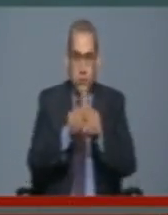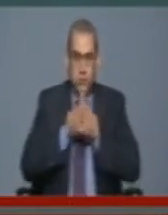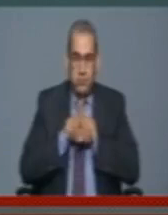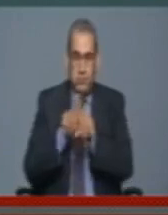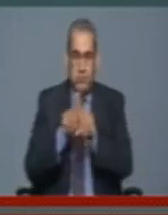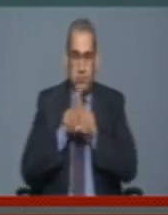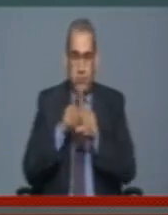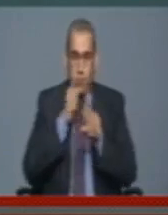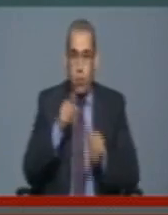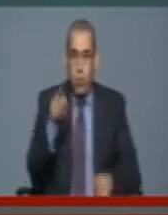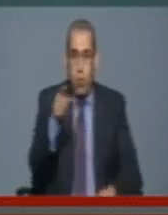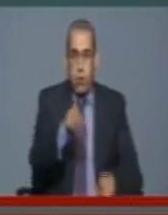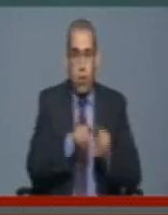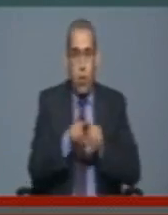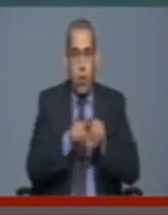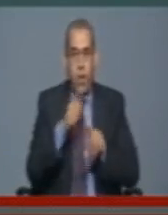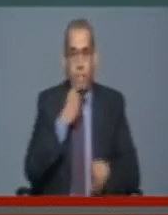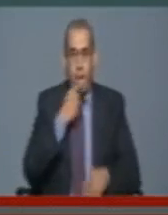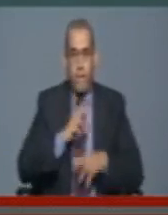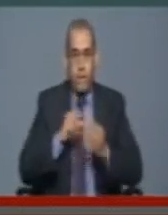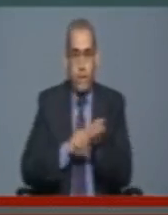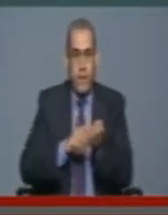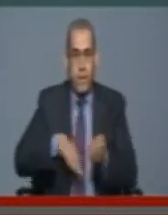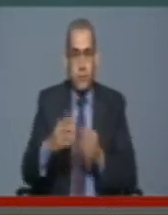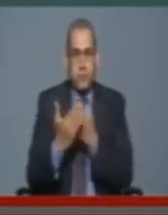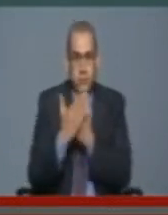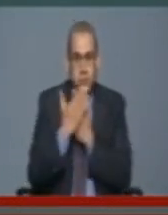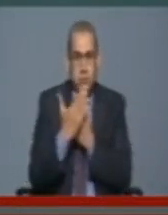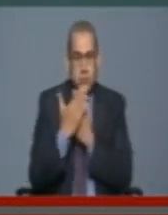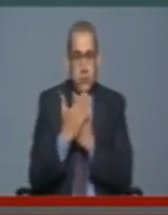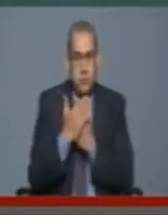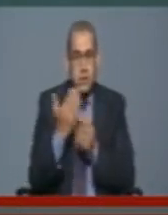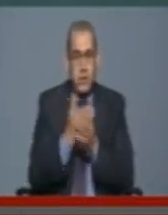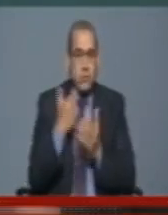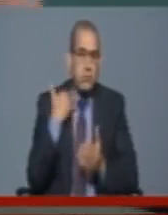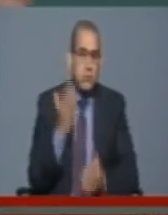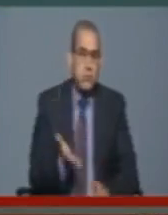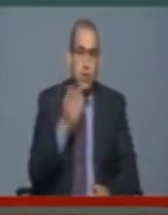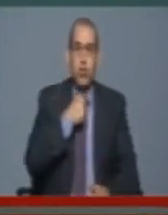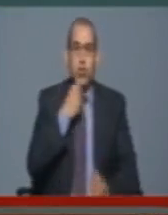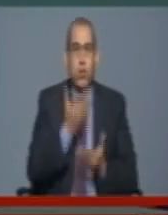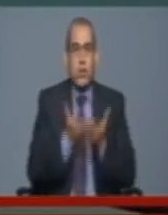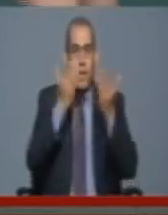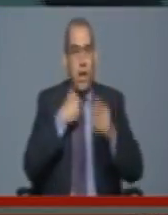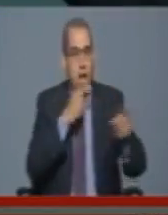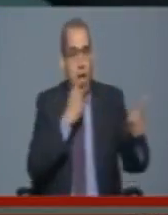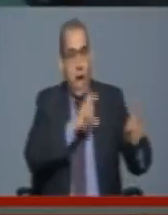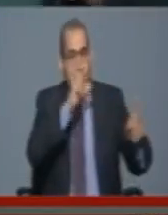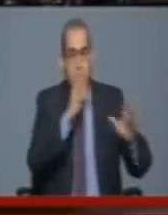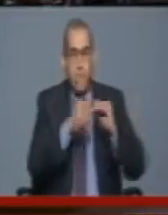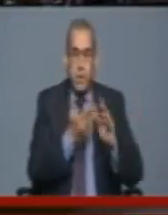وأنتم إخوتنا في الدم تساندوننا لإعلاء صوتنا من هناك، من